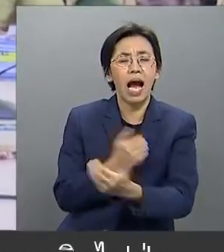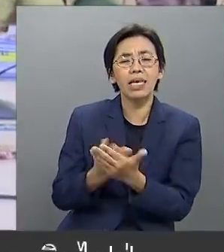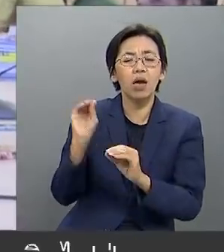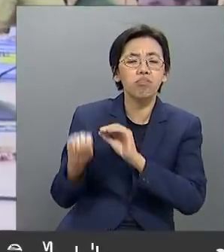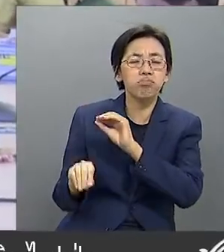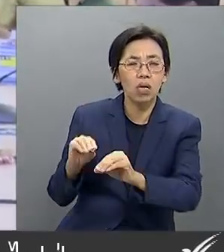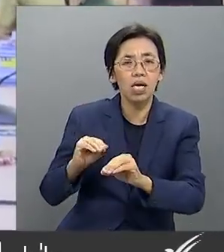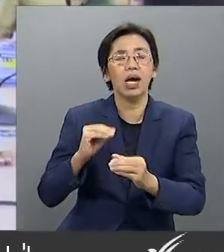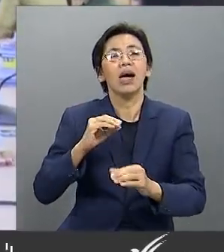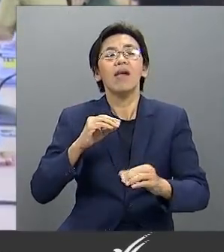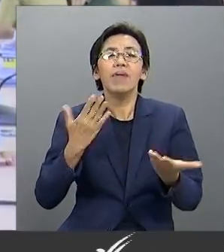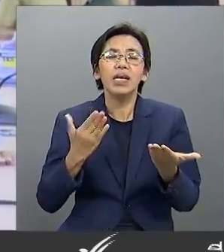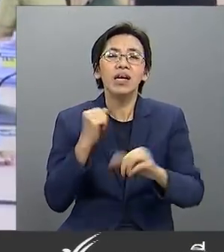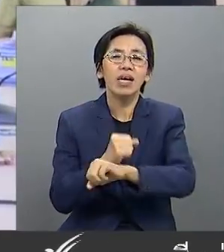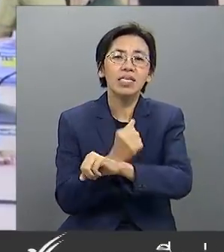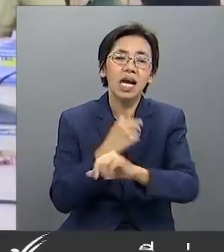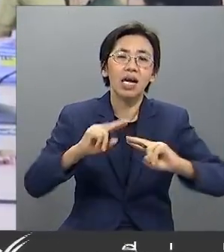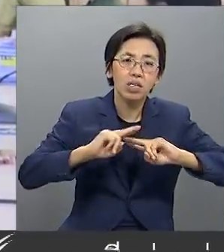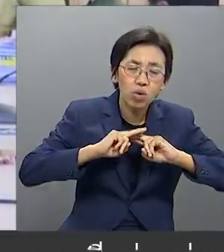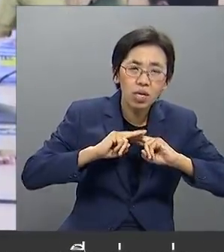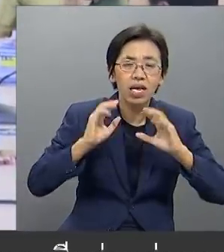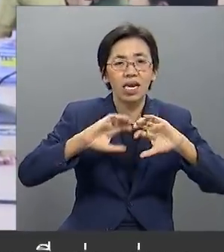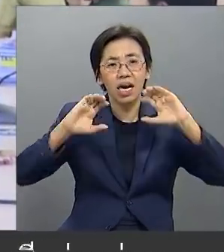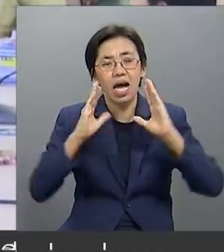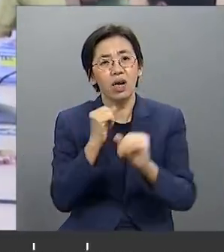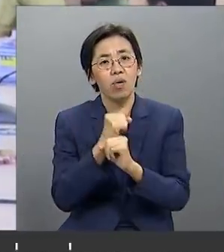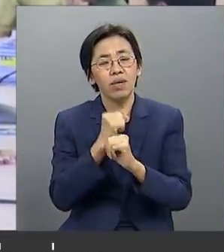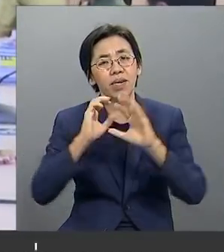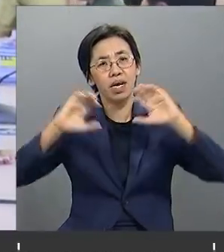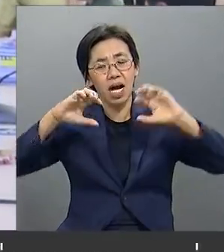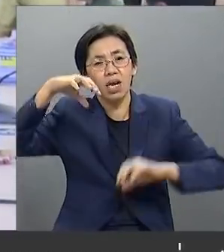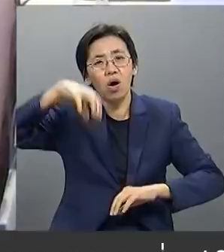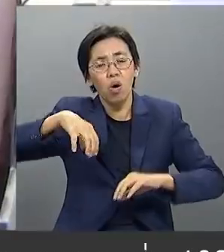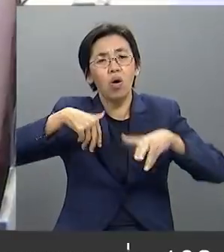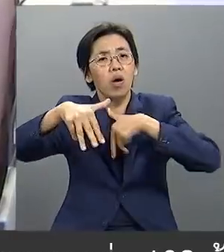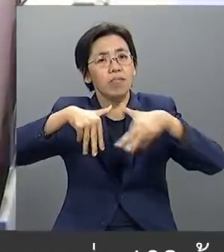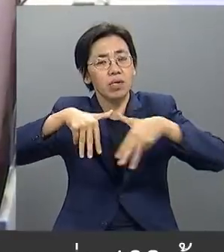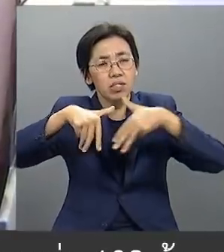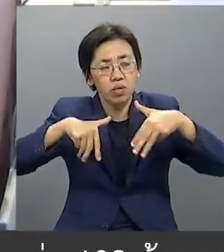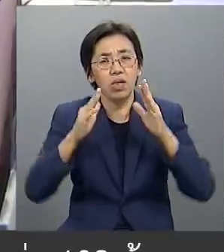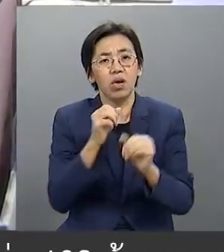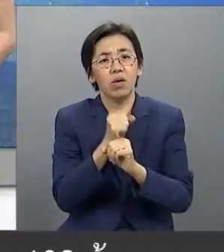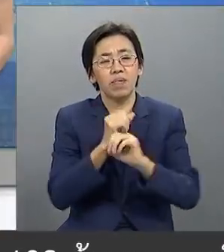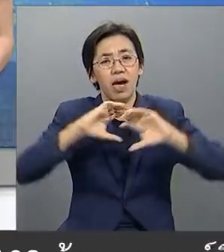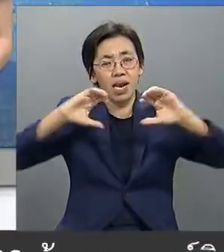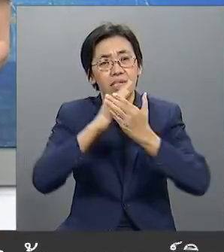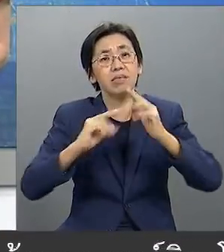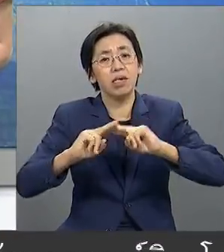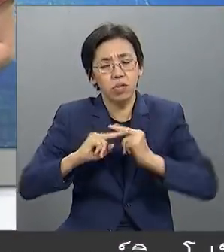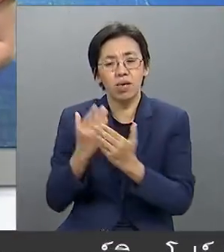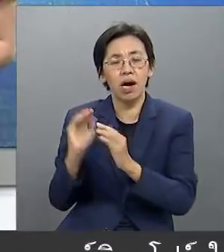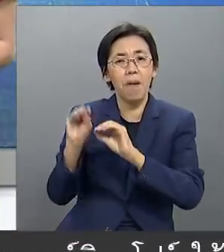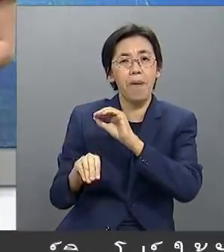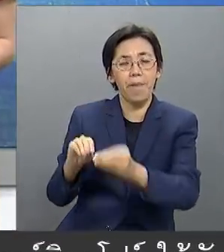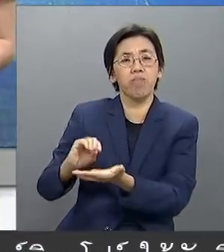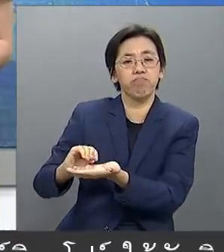ลูกจ้างชั่วคราวของราชการพนักงานราชการเจ้าหน้าที่องค์การมหาชนแล้วก็พนักงานรัฐวิสาหกิจนะคะแต่ไม่คำว่า